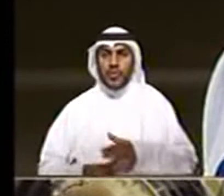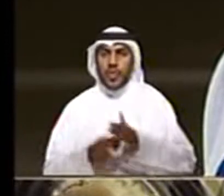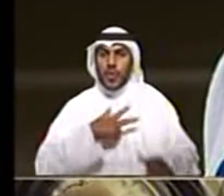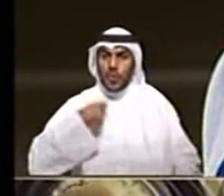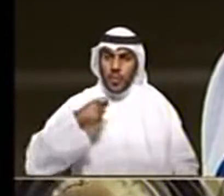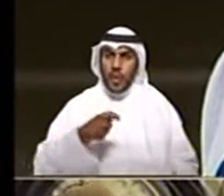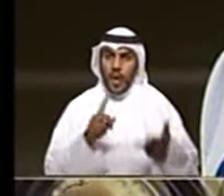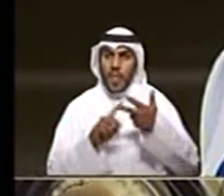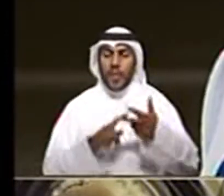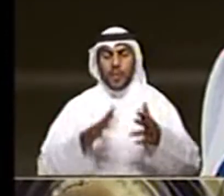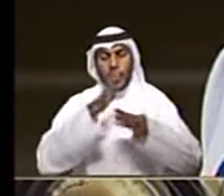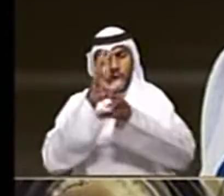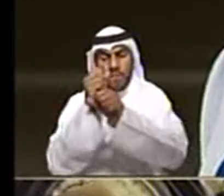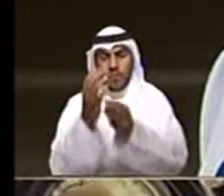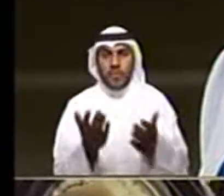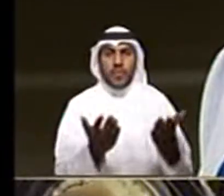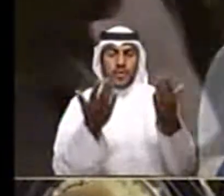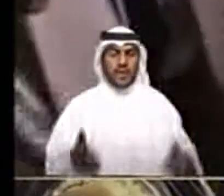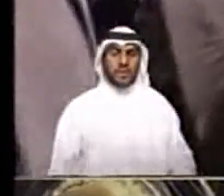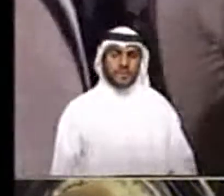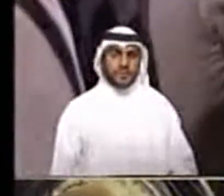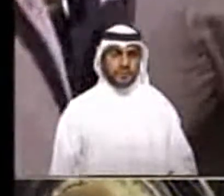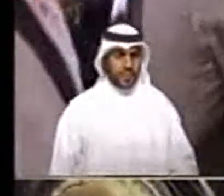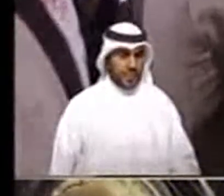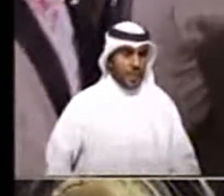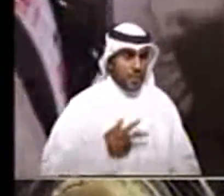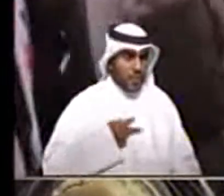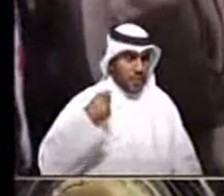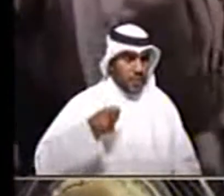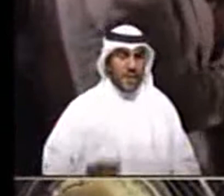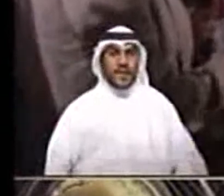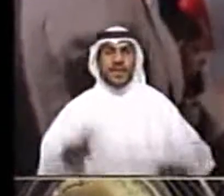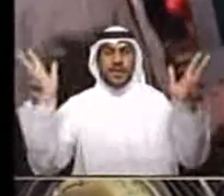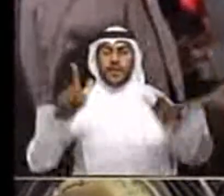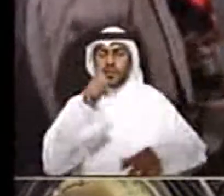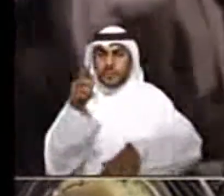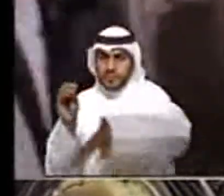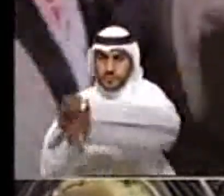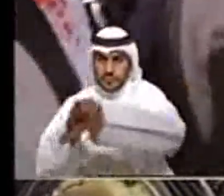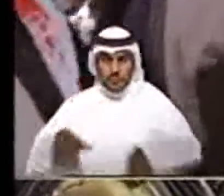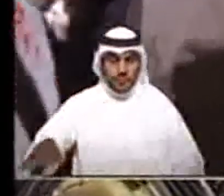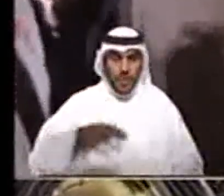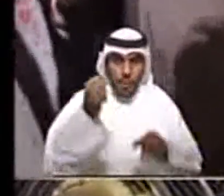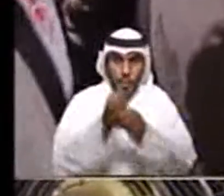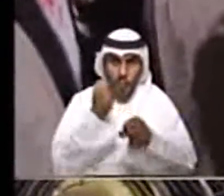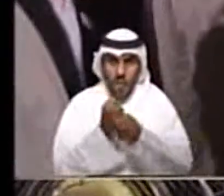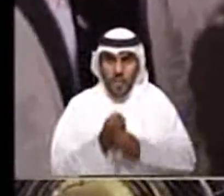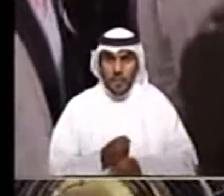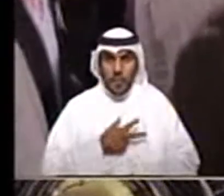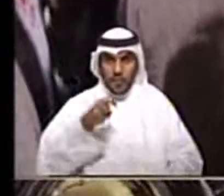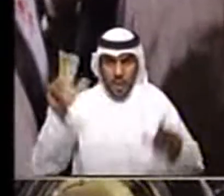مجلس وزراء حفظهم الله ورعاهم. الوزير الجبري أكد أن موظفي الوزارة شكلوا